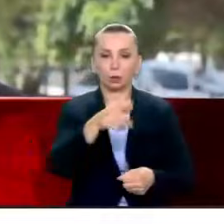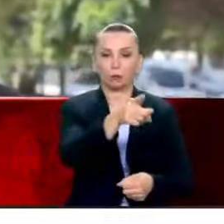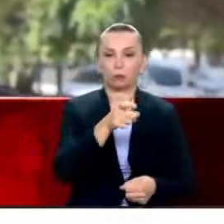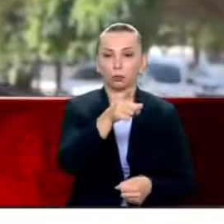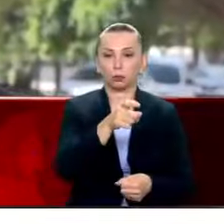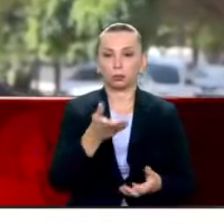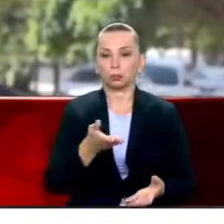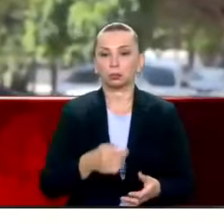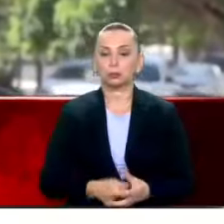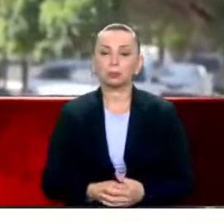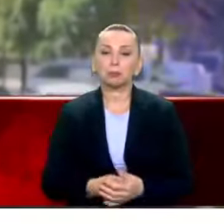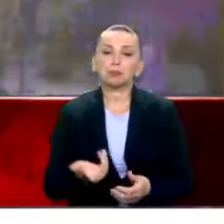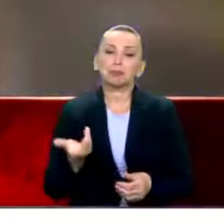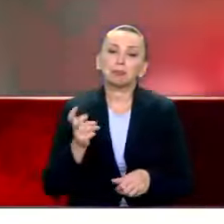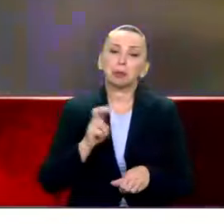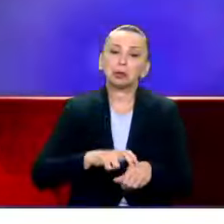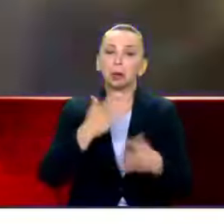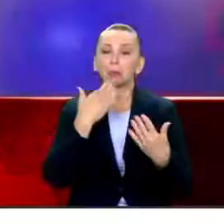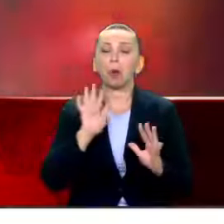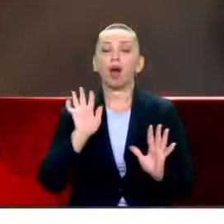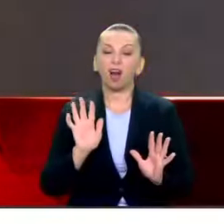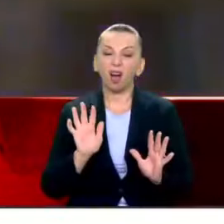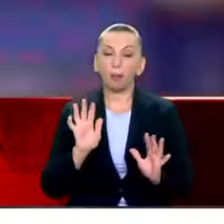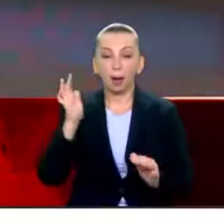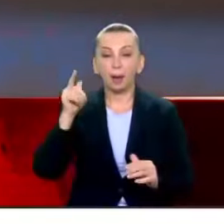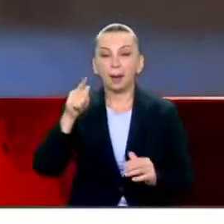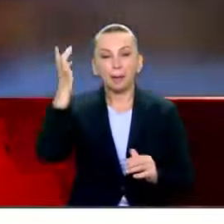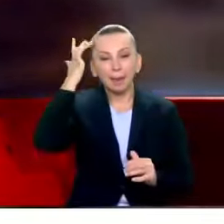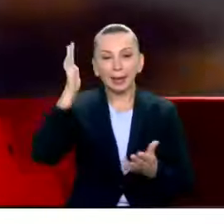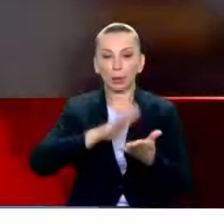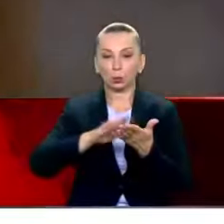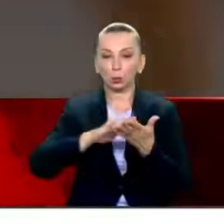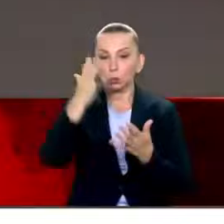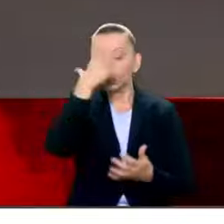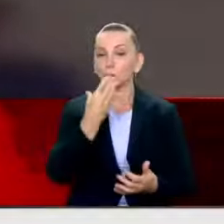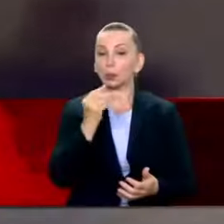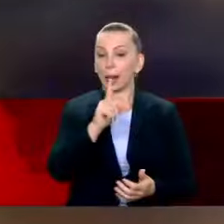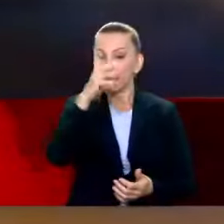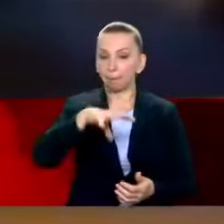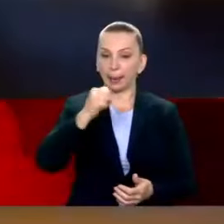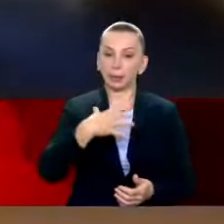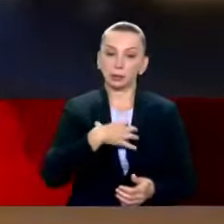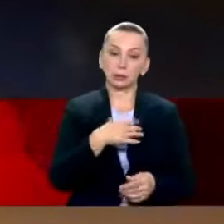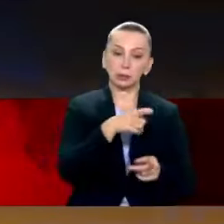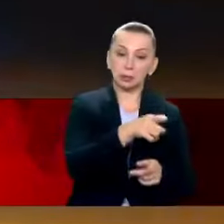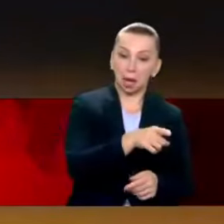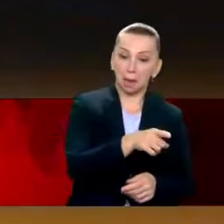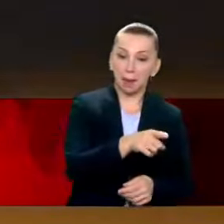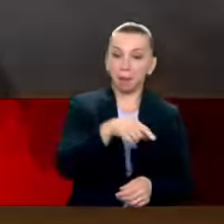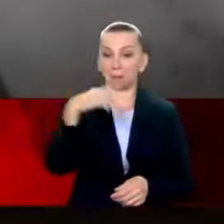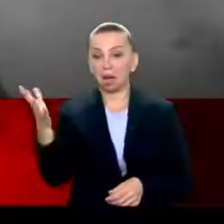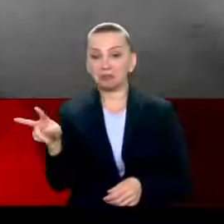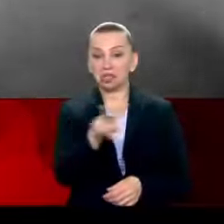esnaf ilişkilerimiz de çok güzel kimsenin kimseyle bir işi de yok Ancak Belli ki Beylikdüzü'ndeki bu güzellik merkezinin sahibiyle birilerinin problemi